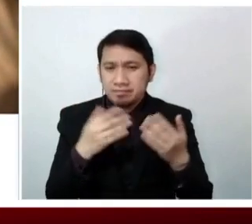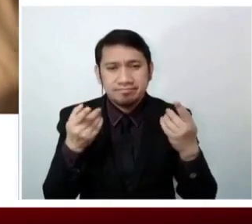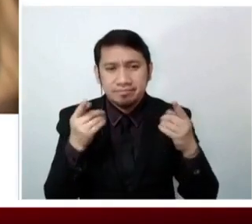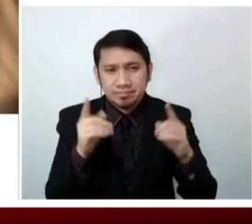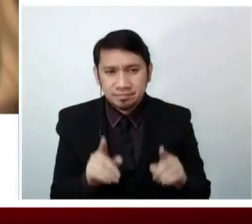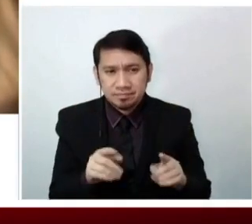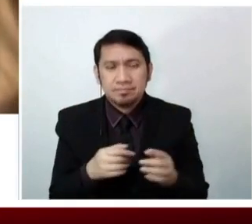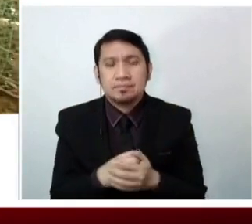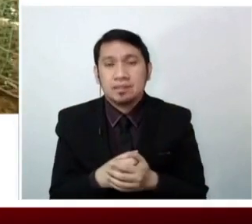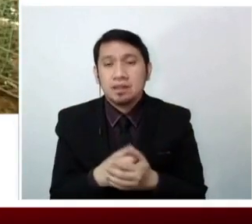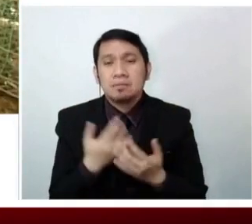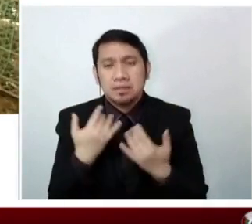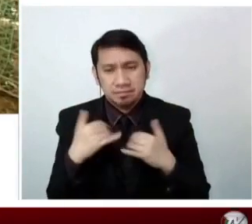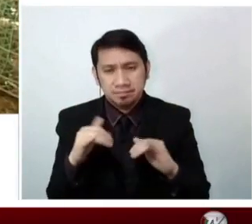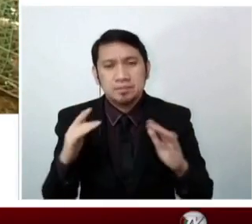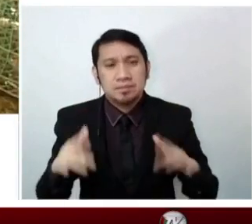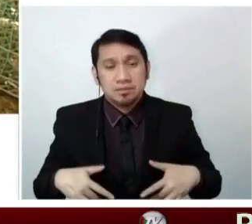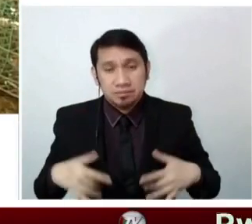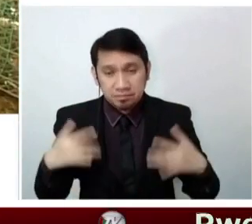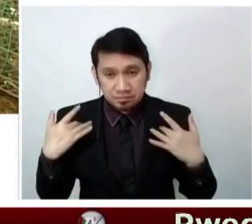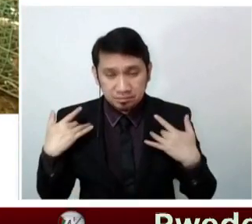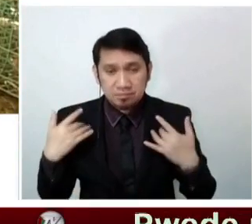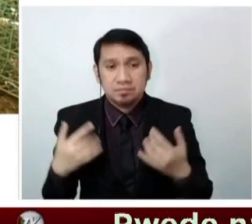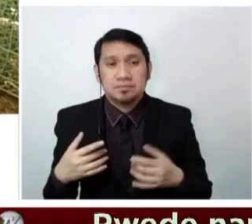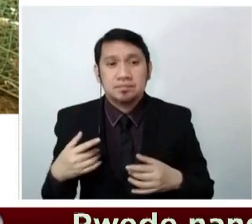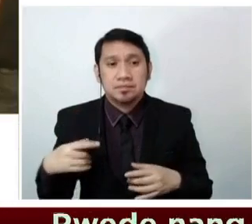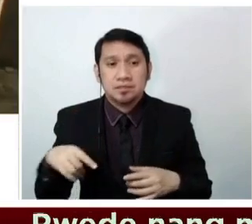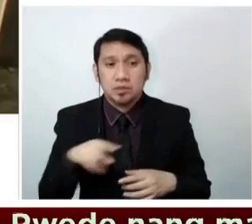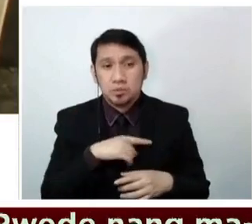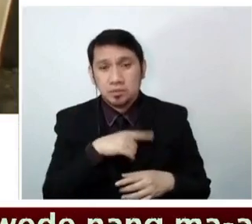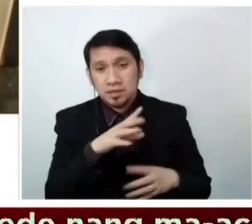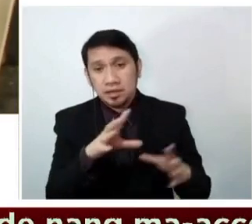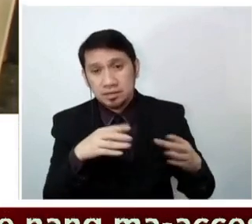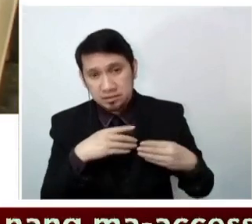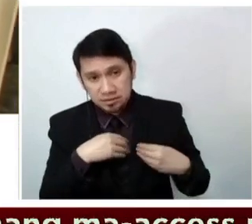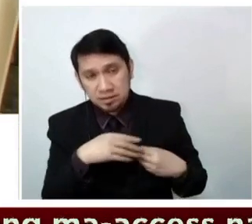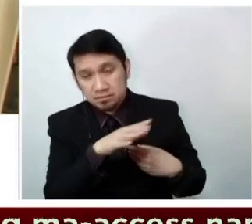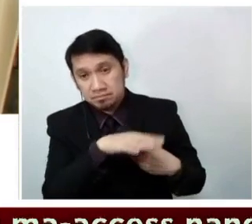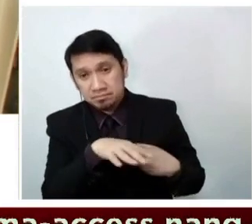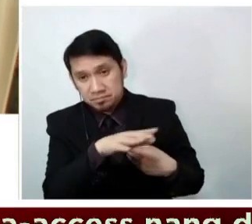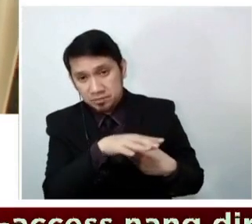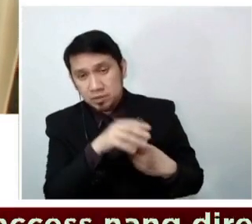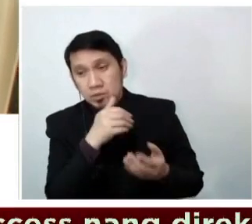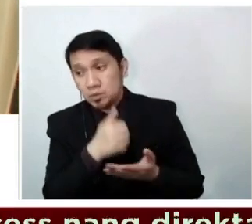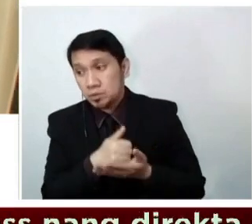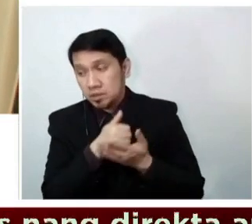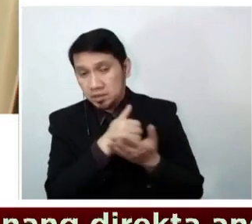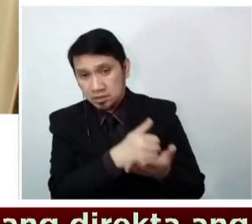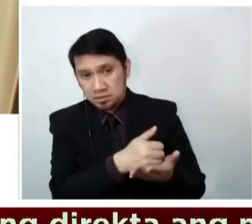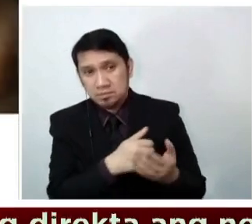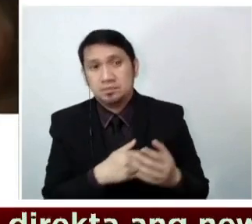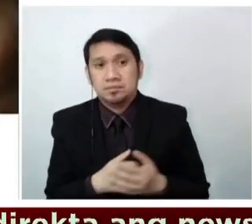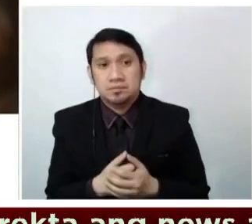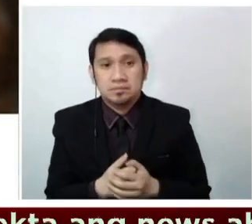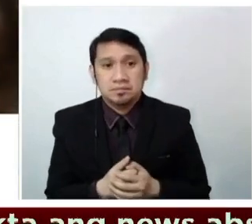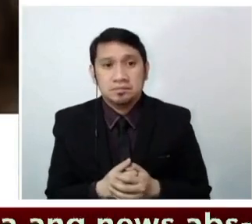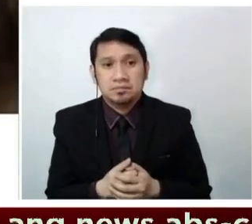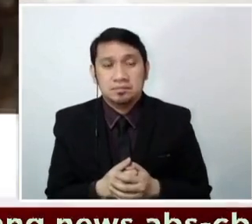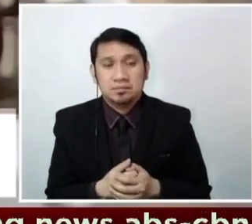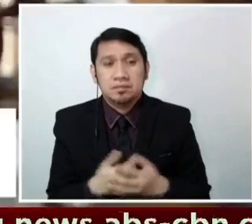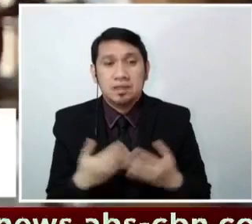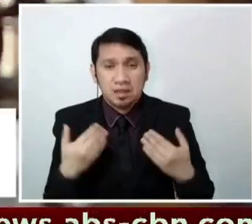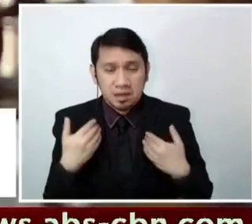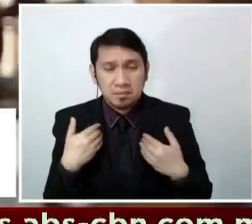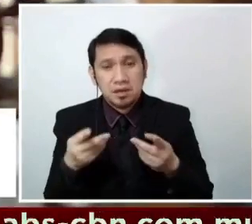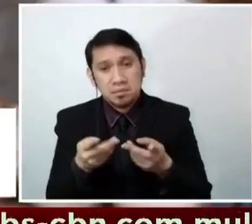sa amin, buhay kami. Kinukup na lang muna namin sila para matulungan naman sila kahit papano. May